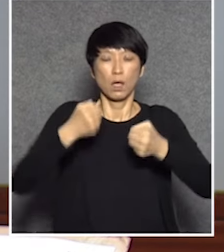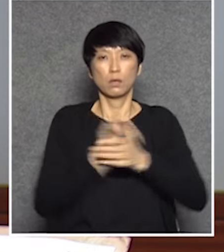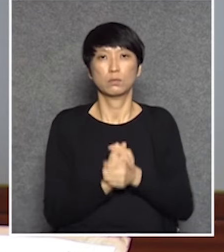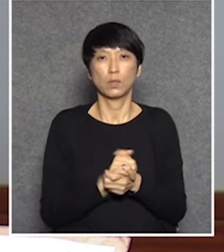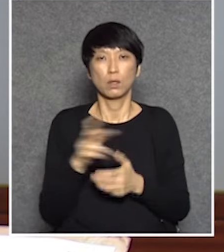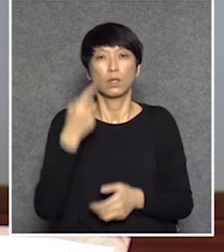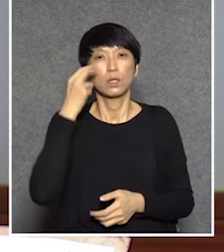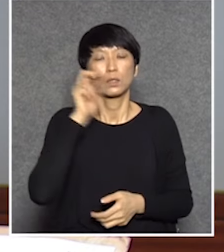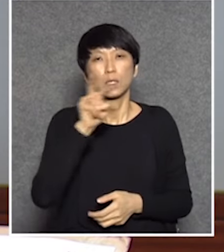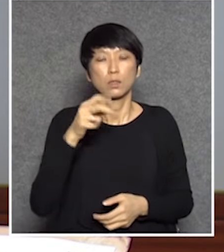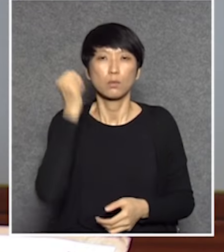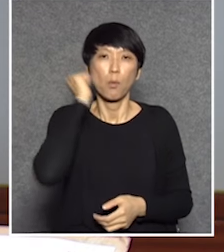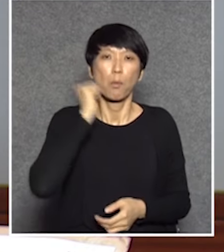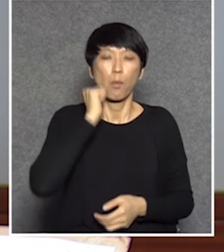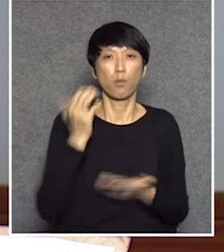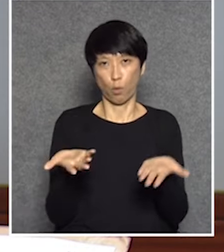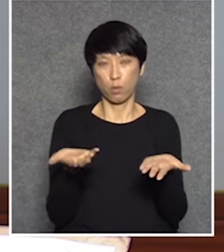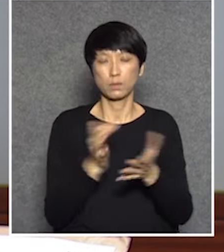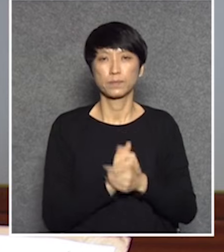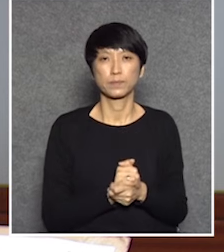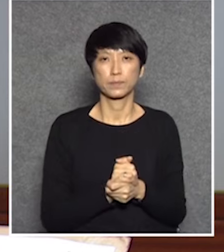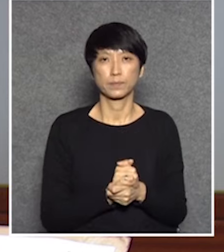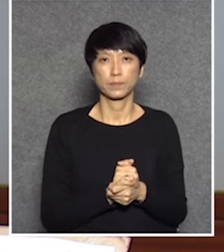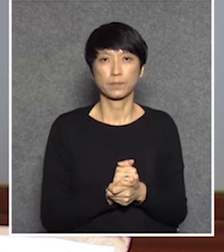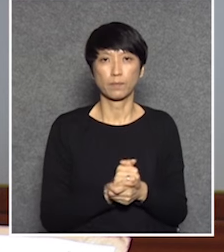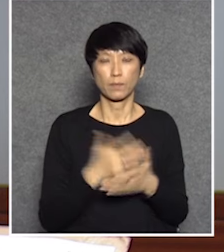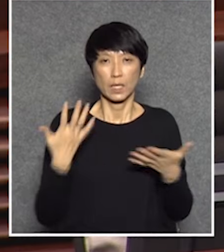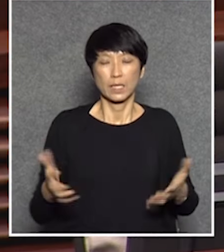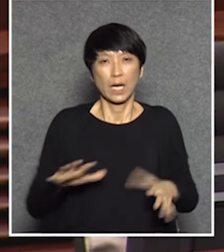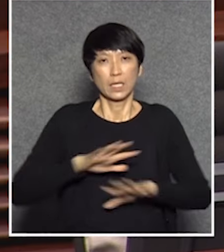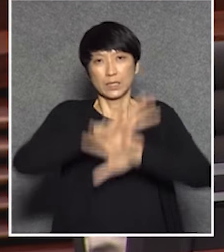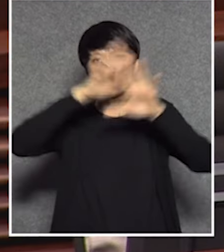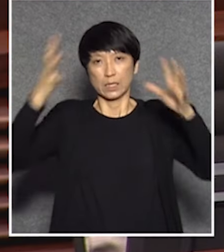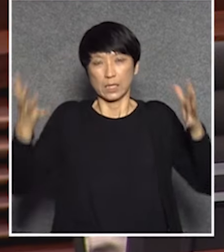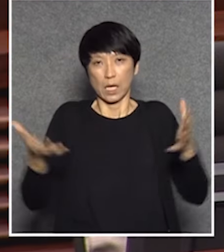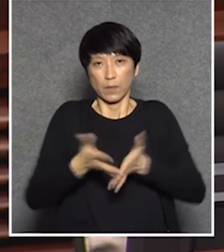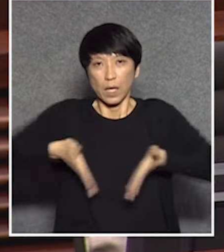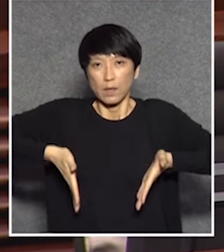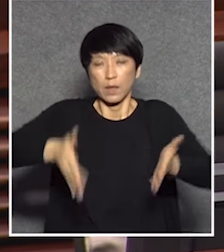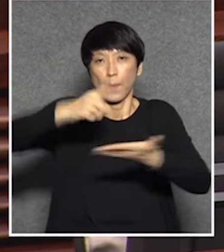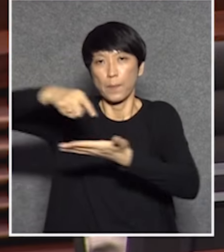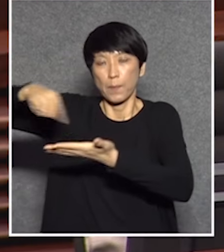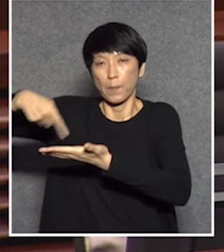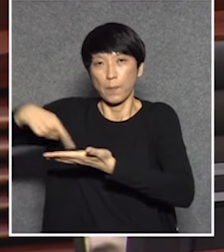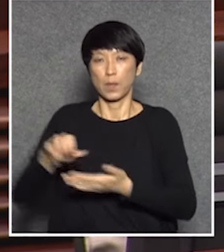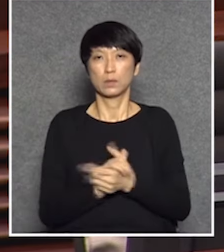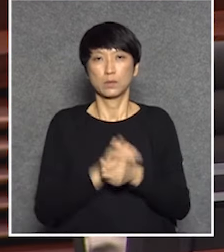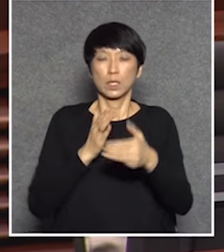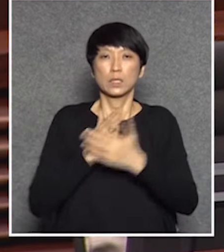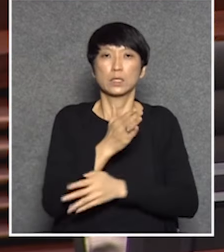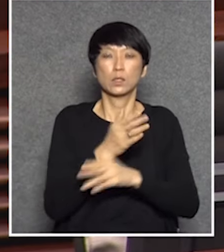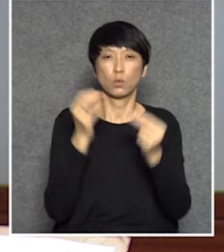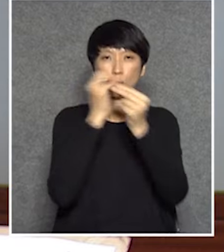到個70幾歲嘅老婆婆啫？好啦，以及一次大規模的街頭問卷調查，結果發現超過70%